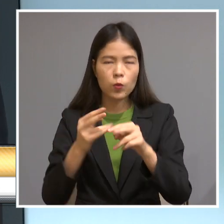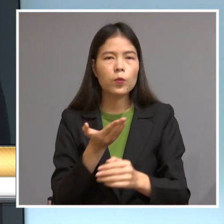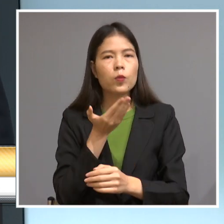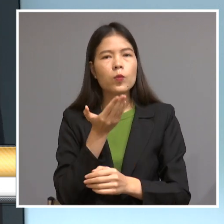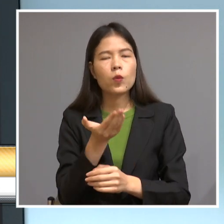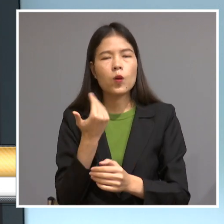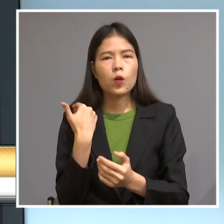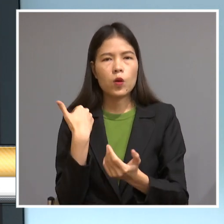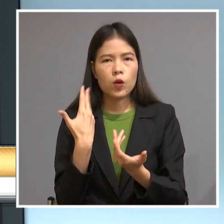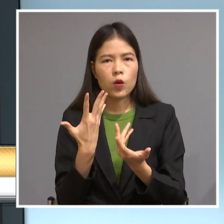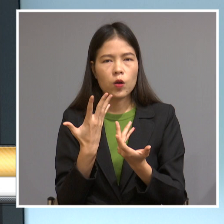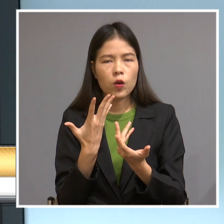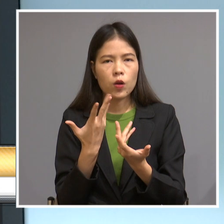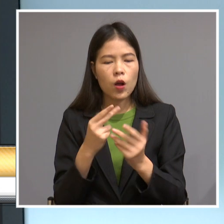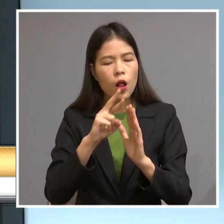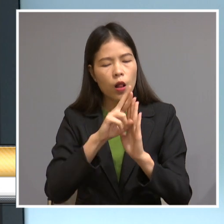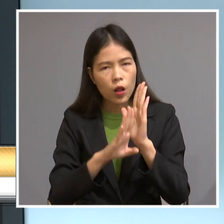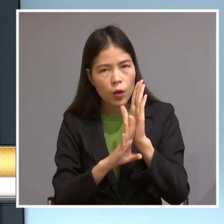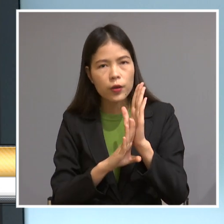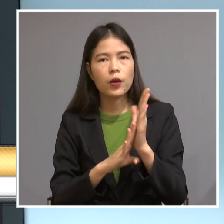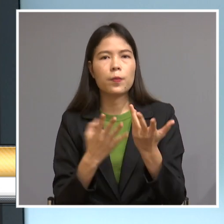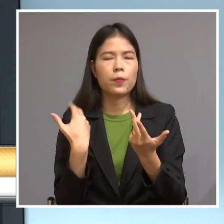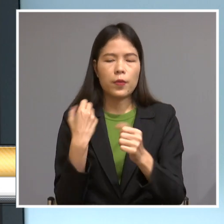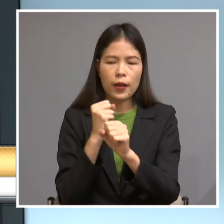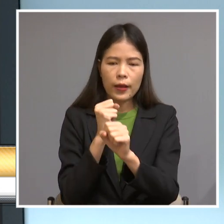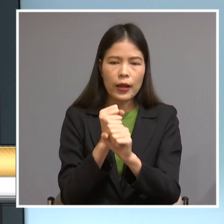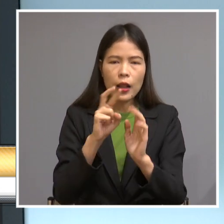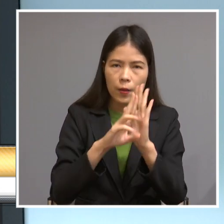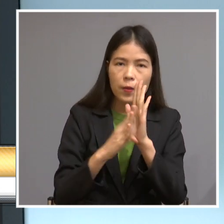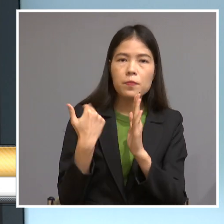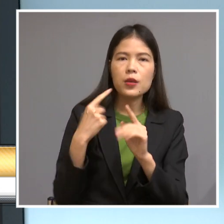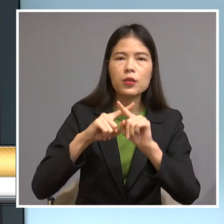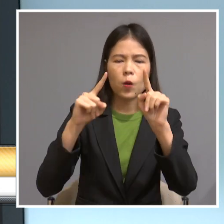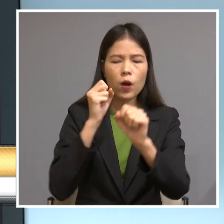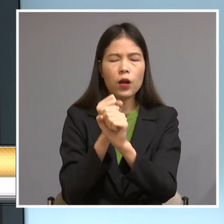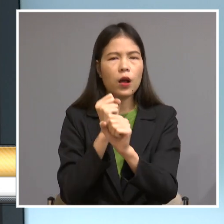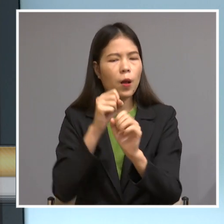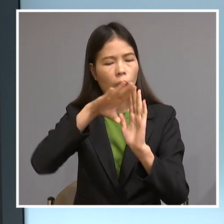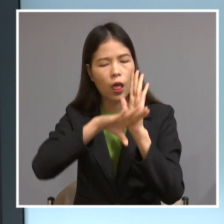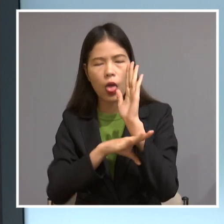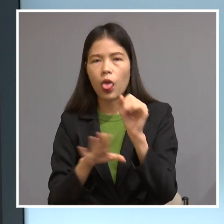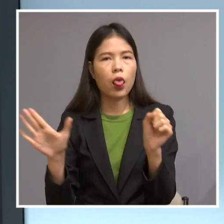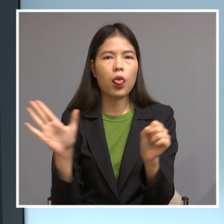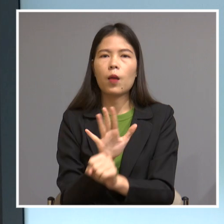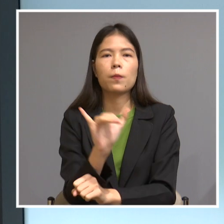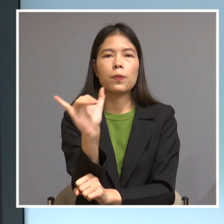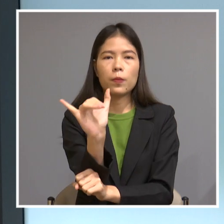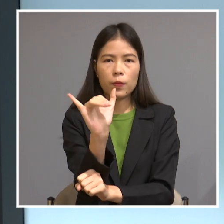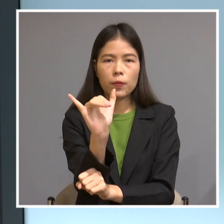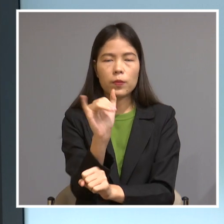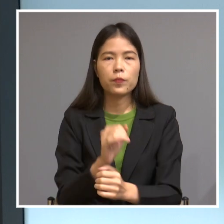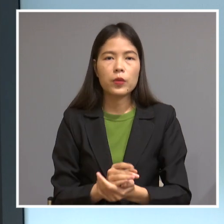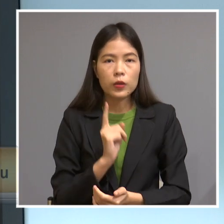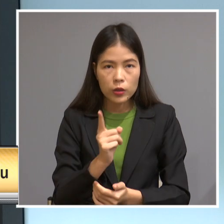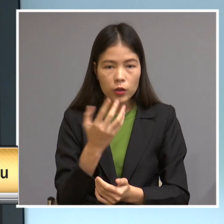ไม่ใช่มีระ becomesificมากแต่เขาทำไม่ครบเมื่อทำแล้จะไม่ม verder wasผมยกตอย่างว่าจะต้องไปมีความหยินยอ